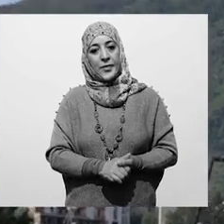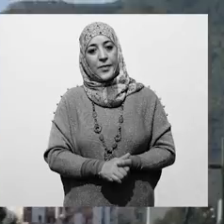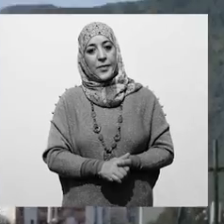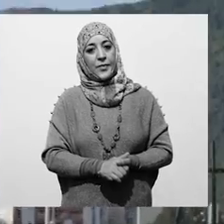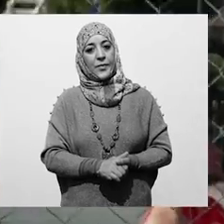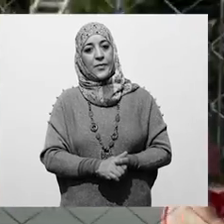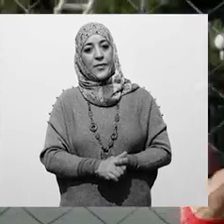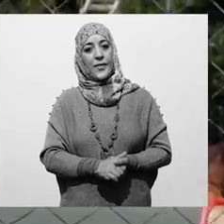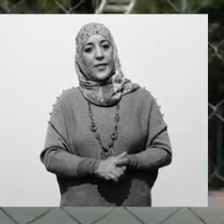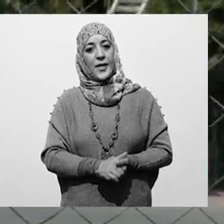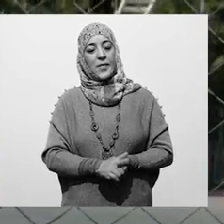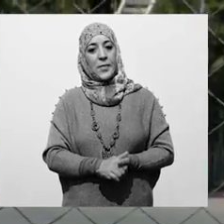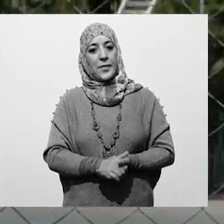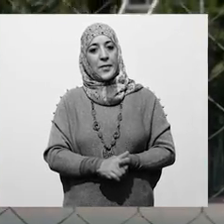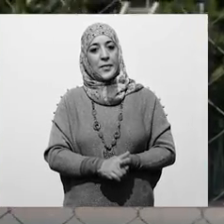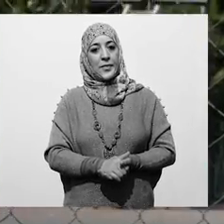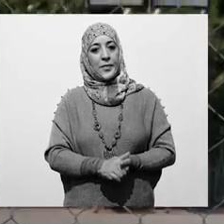c'est la motivation des enquêteurs.